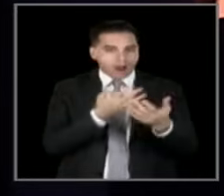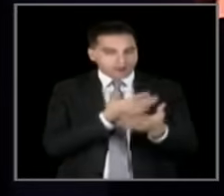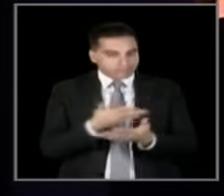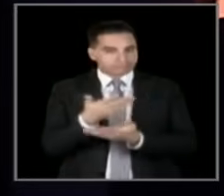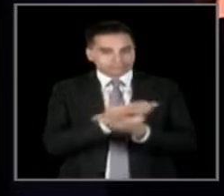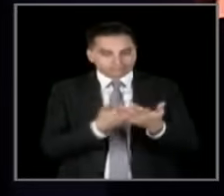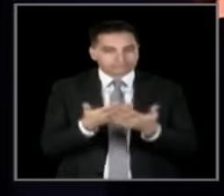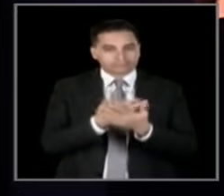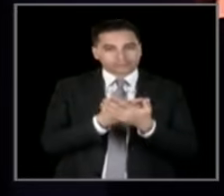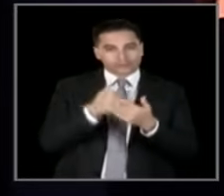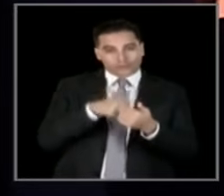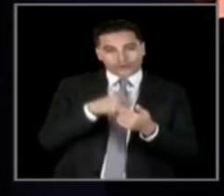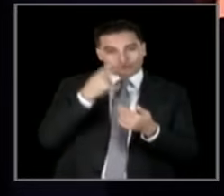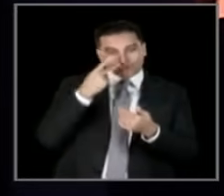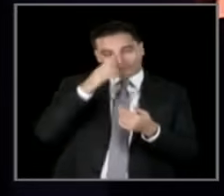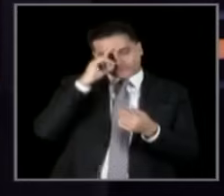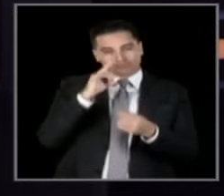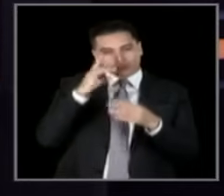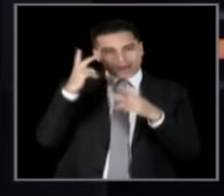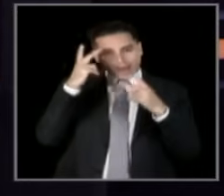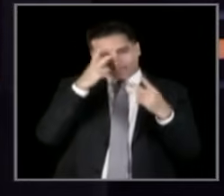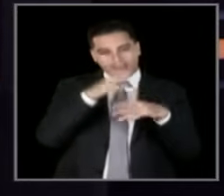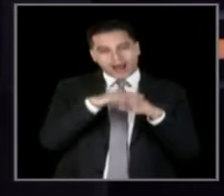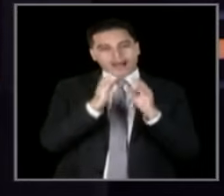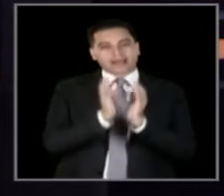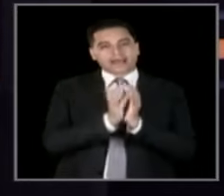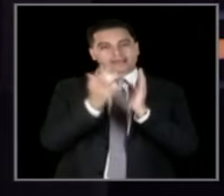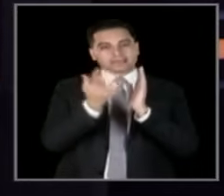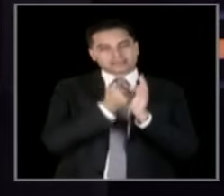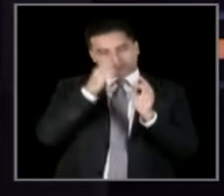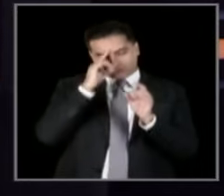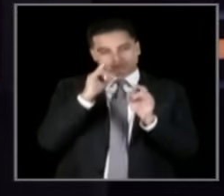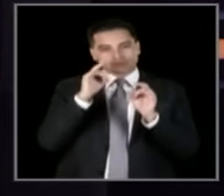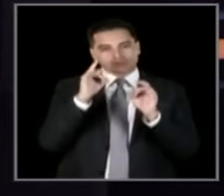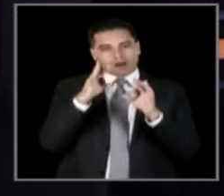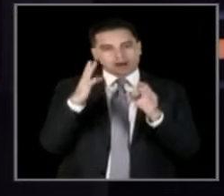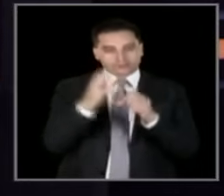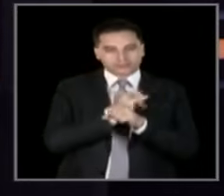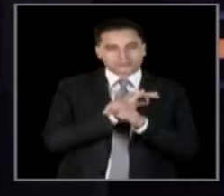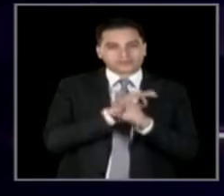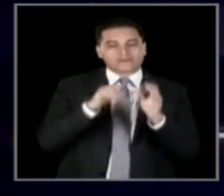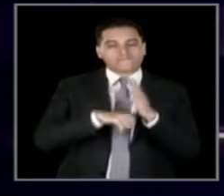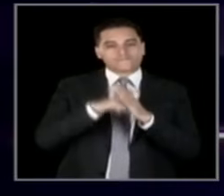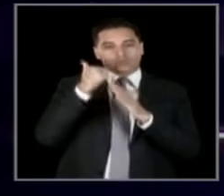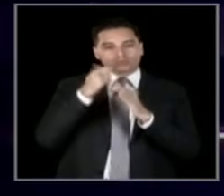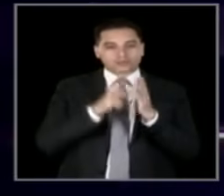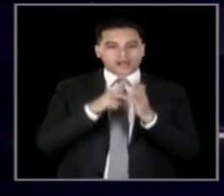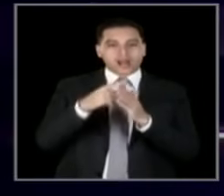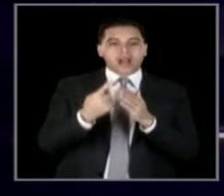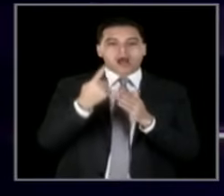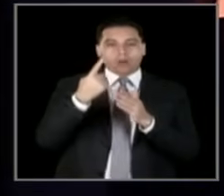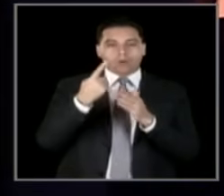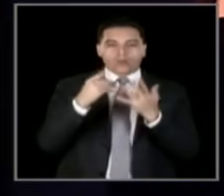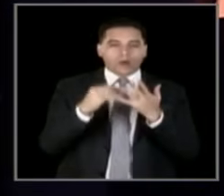متوقعين يعني ان شاء الله احنا كان عينينا وحلمنا على الكاس ان شاء الله، وكانت تحقيق الفوز الاول ده كان اول سلم من خطوات على الكاس